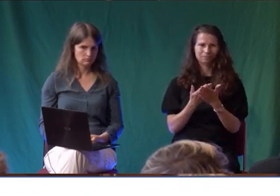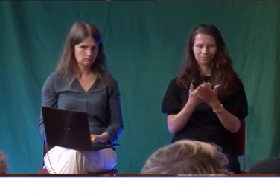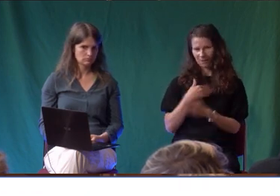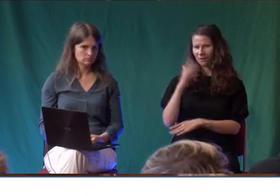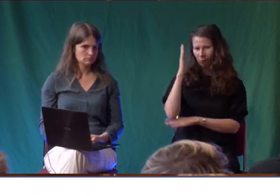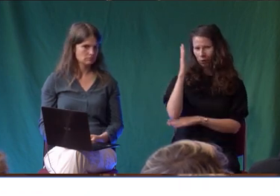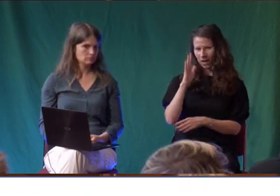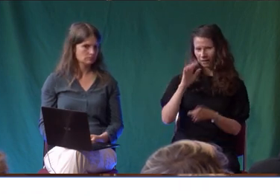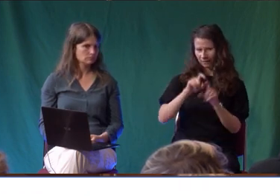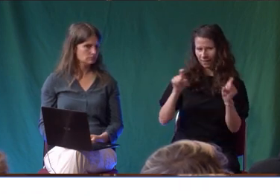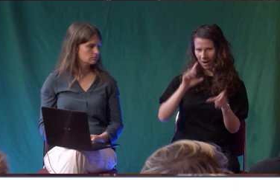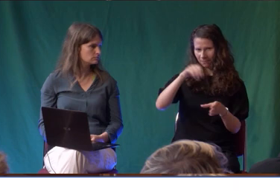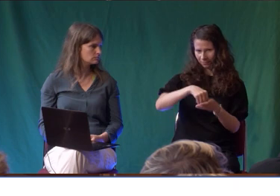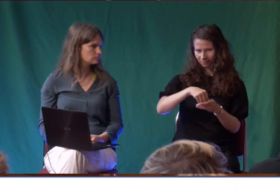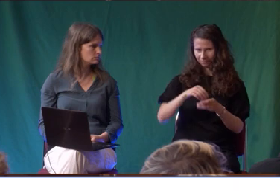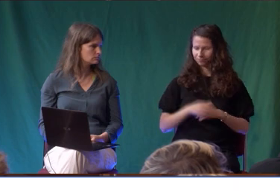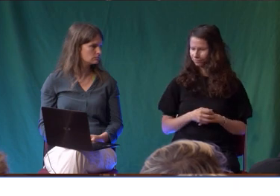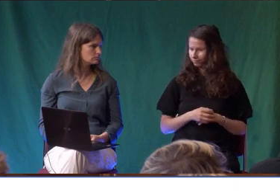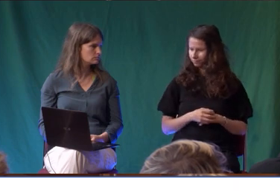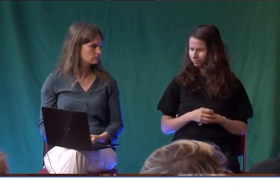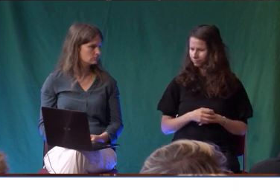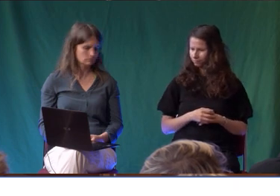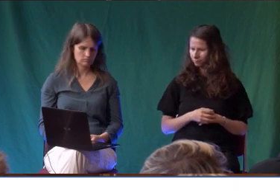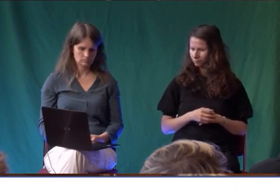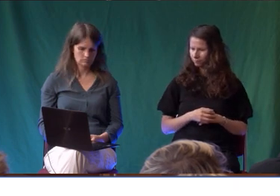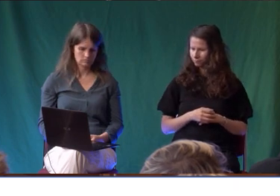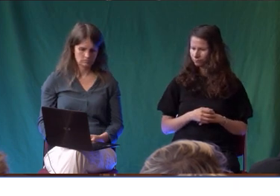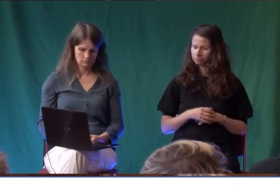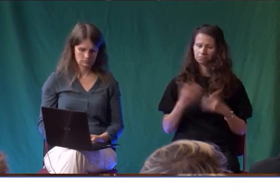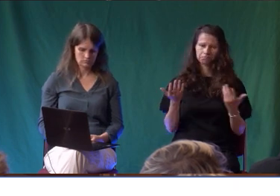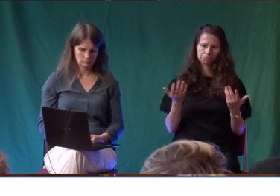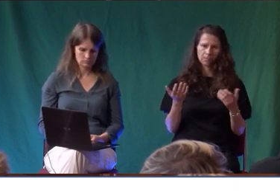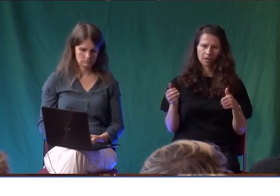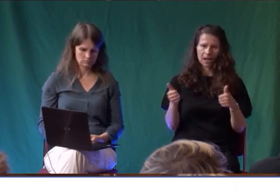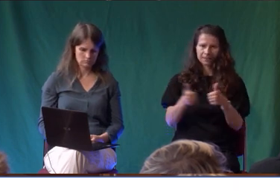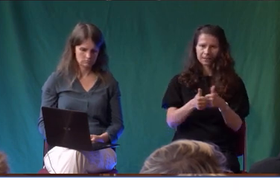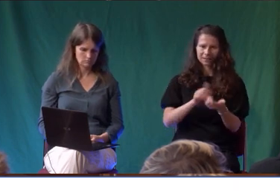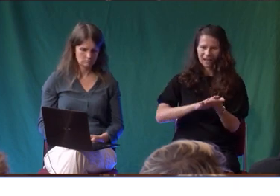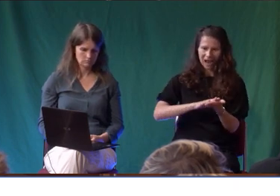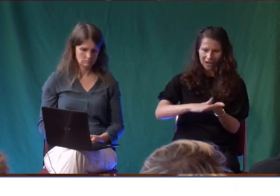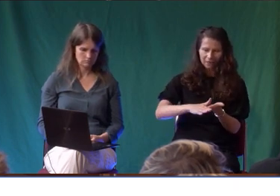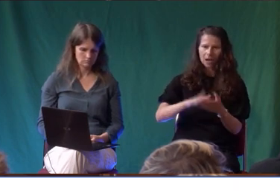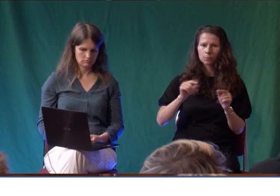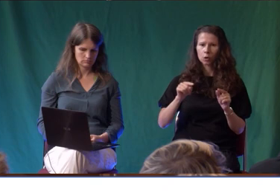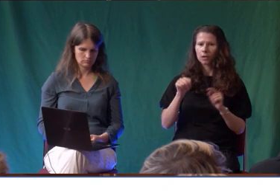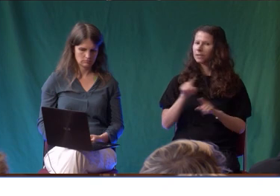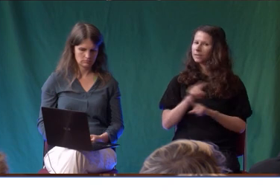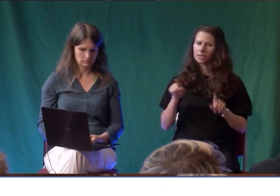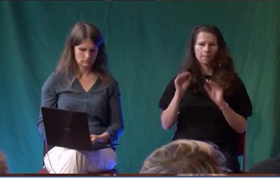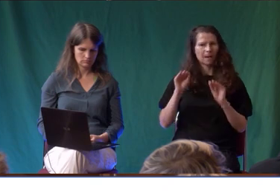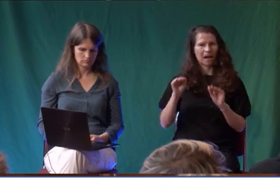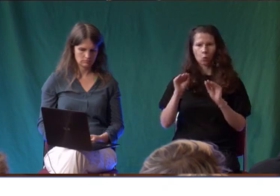Vortrag gemacht wenn es um einfacher Assistenz geht heißt das ja das sind keine pädagogischen